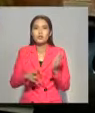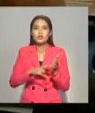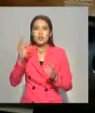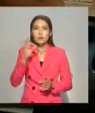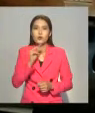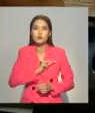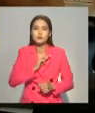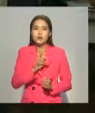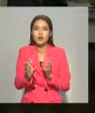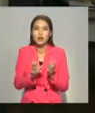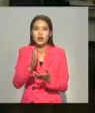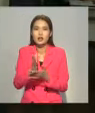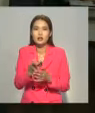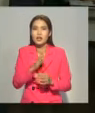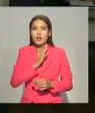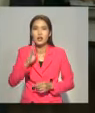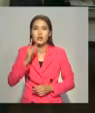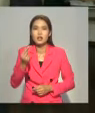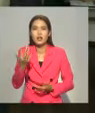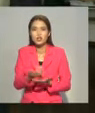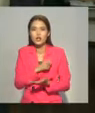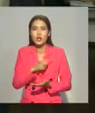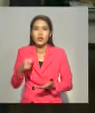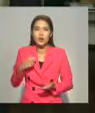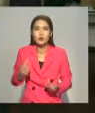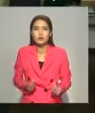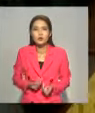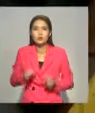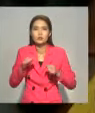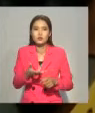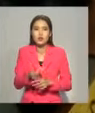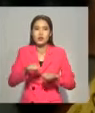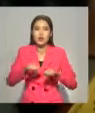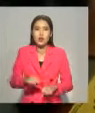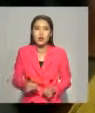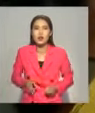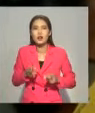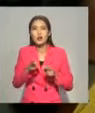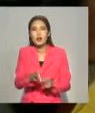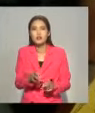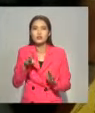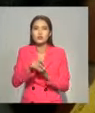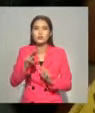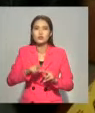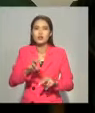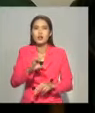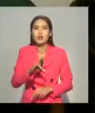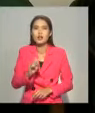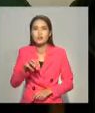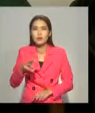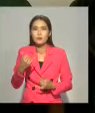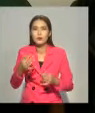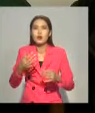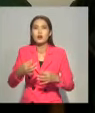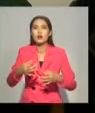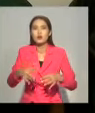98% жұмыспен қамтылған, яғни әйелдер ақша тауып, өз борышын өтеуге құқылы. Алаяқтық үшін түрмеге тоғытылған Анна Мелихова бүгін қос